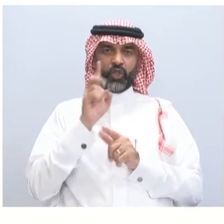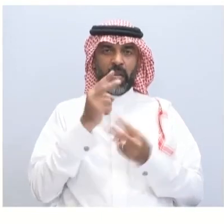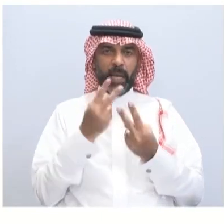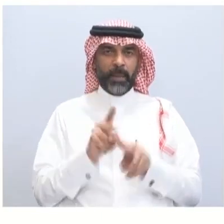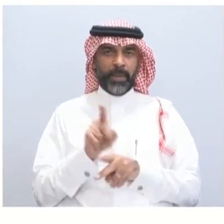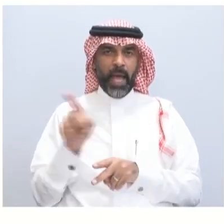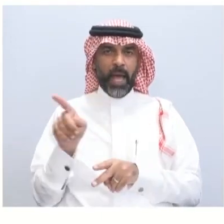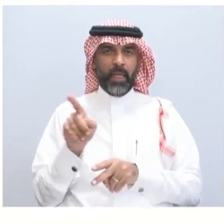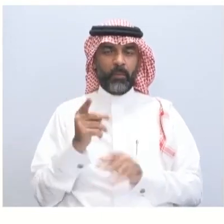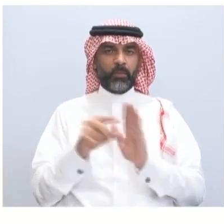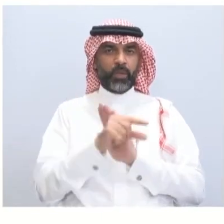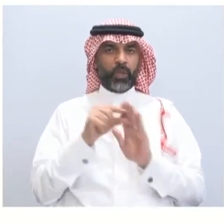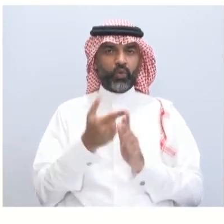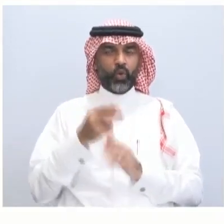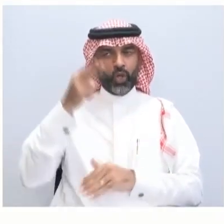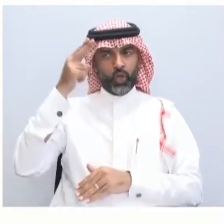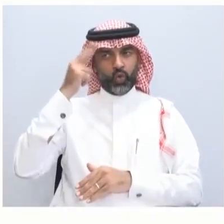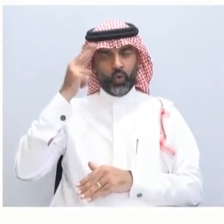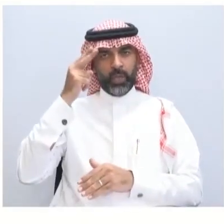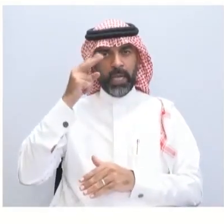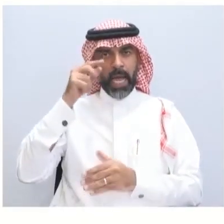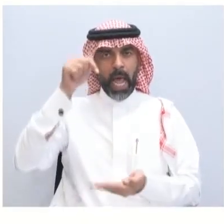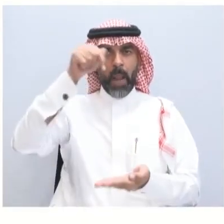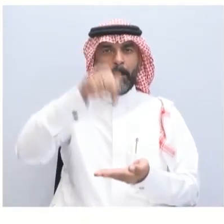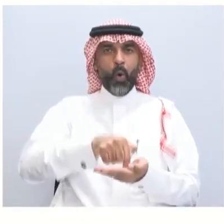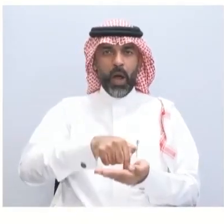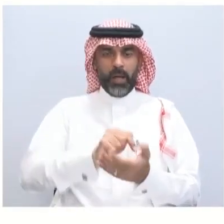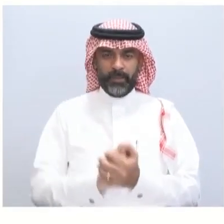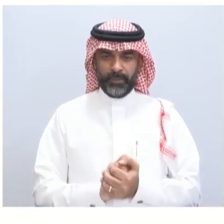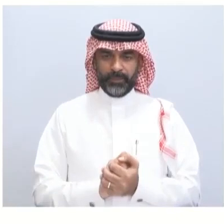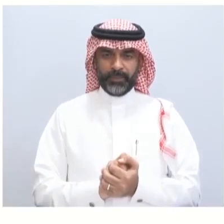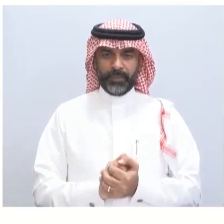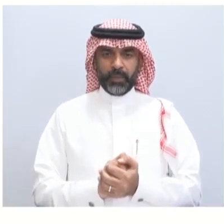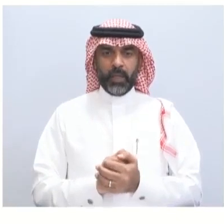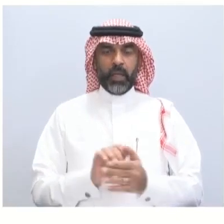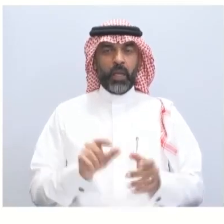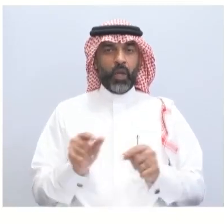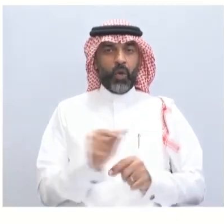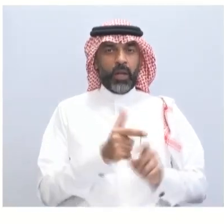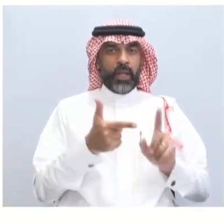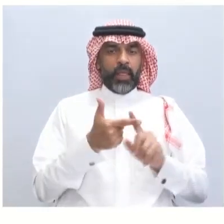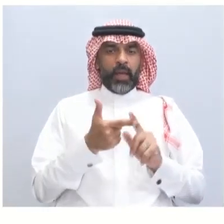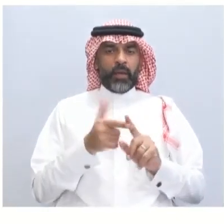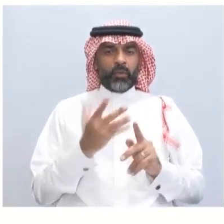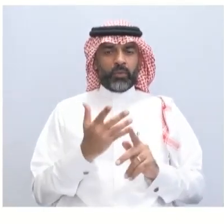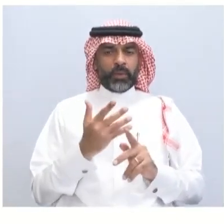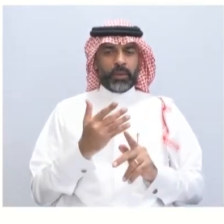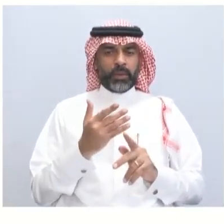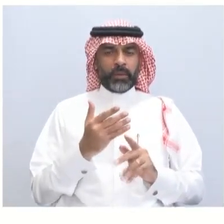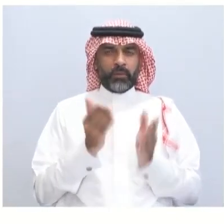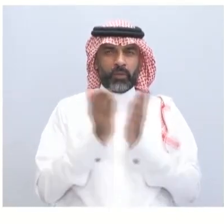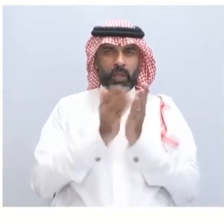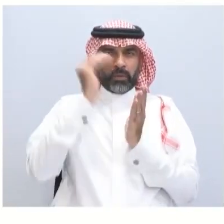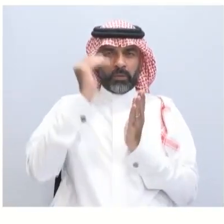الوحده بدرس المملكه العربيه السعوديه الموقع حيث تتضمن الوحده الثانيه التي